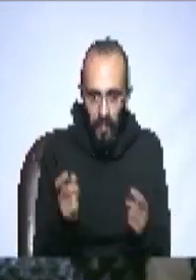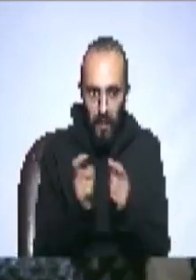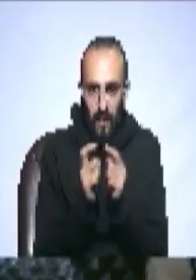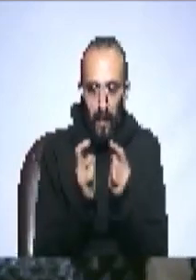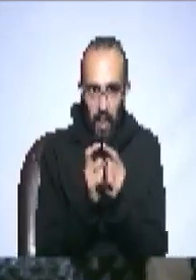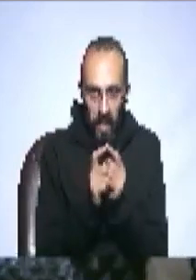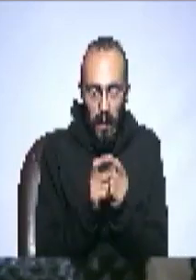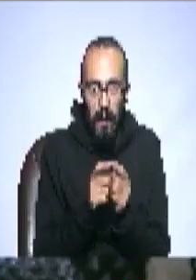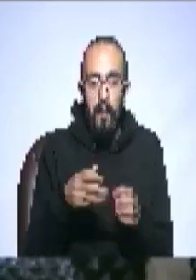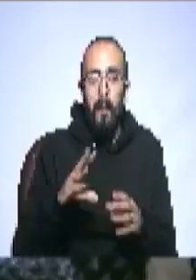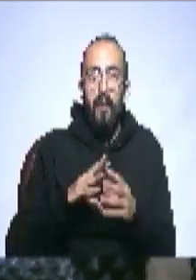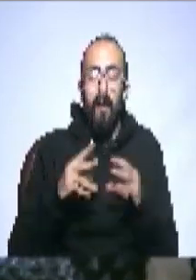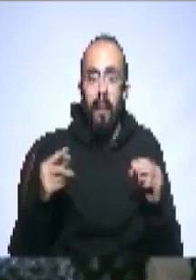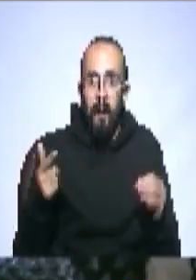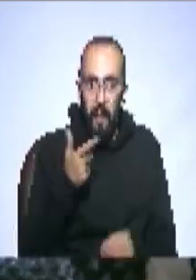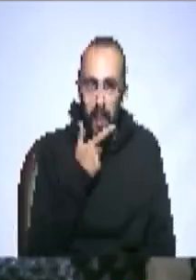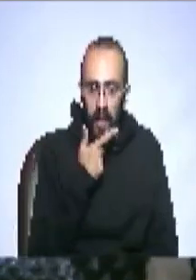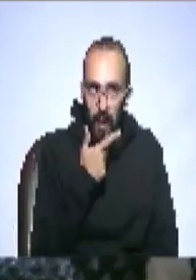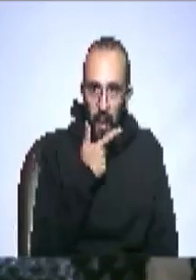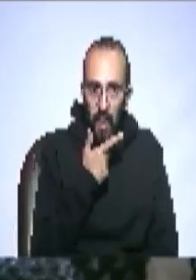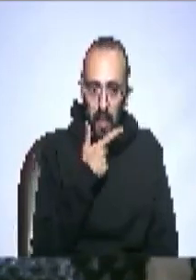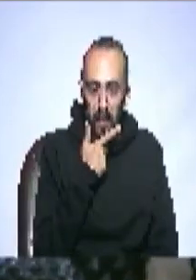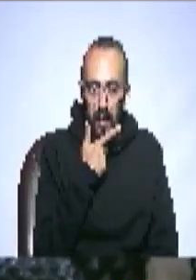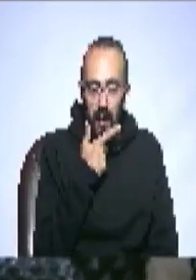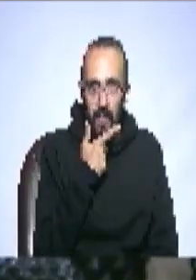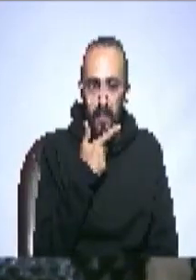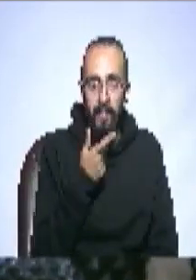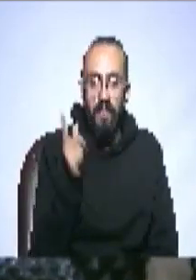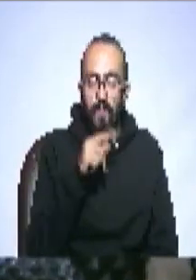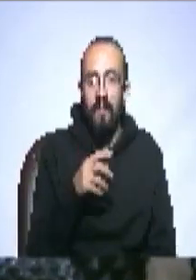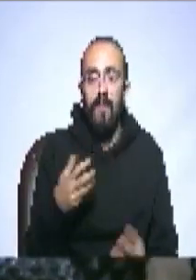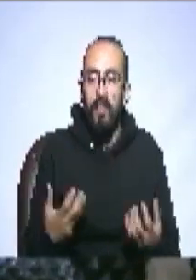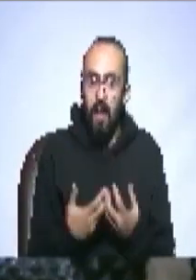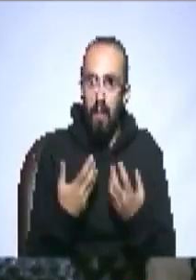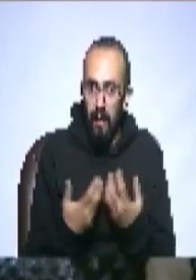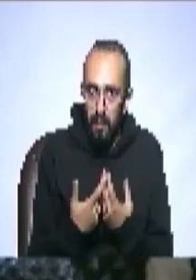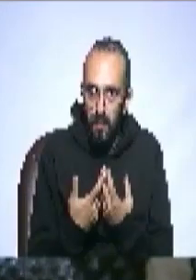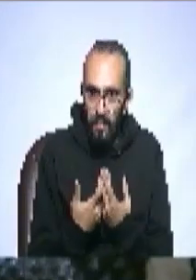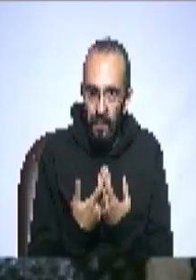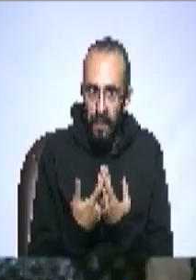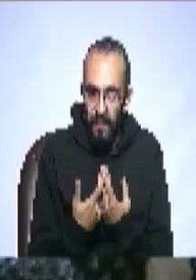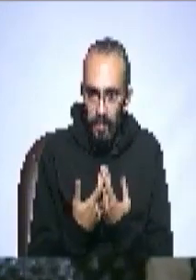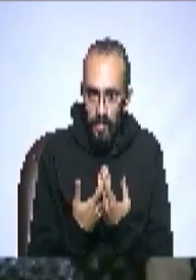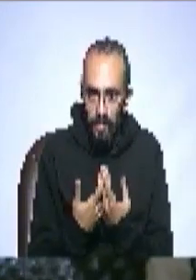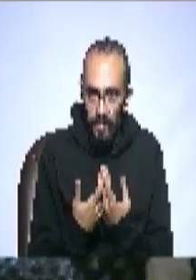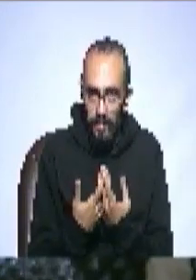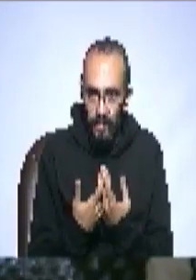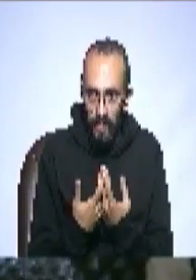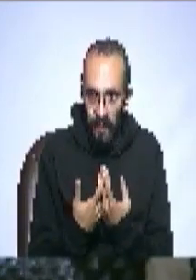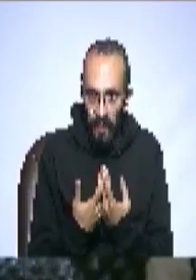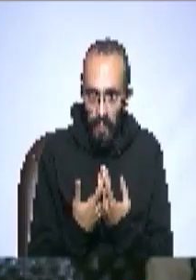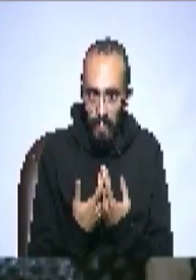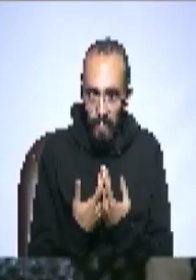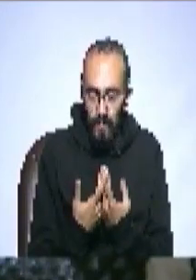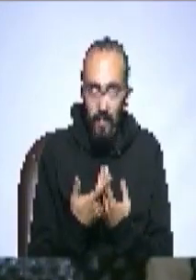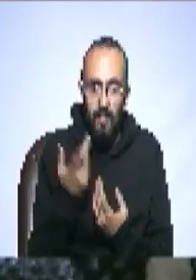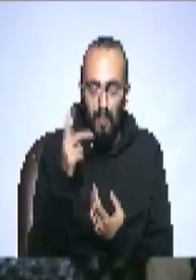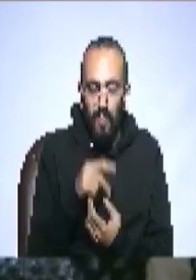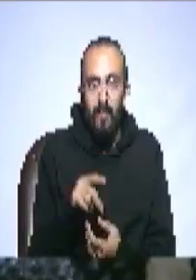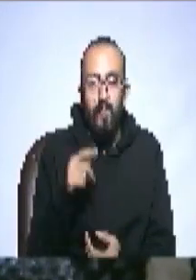الفراخ بالبطاطا البيضه، وعملنا السلطه. ممكن بقى تقول لنا احنا كده عملنا السلطه بالفراخ